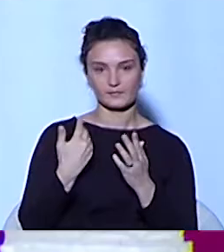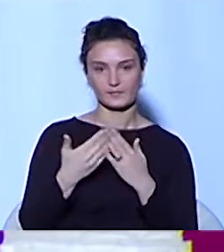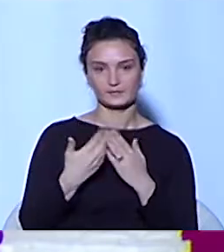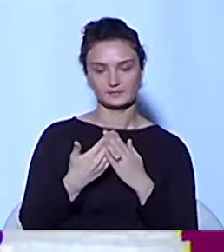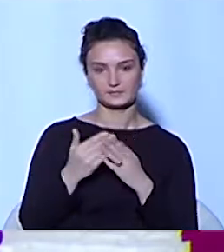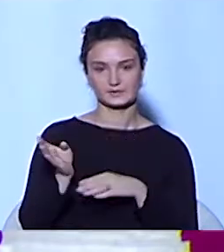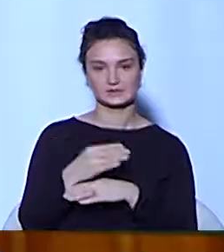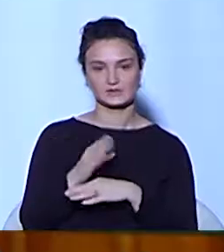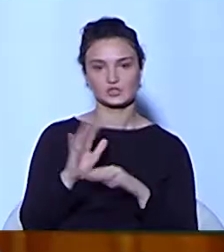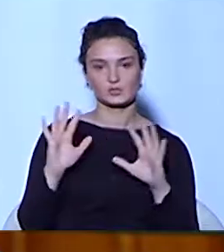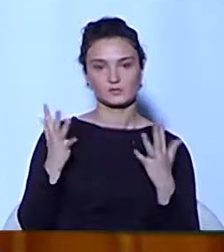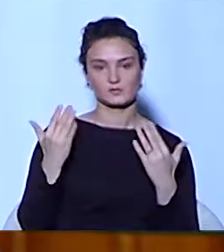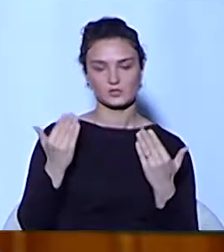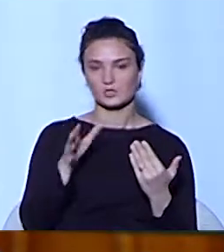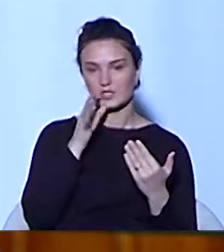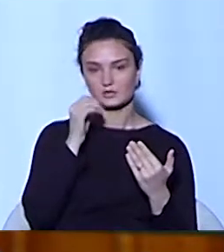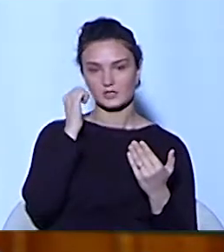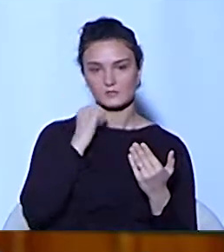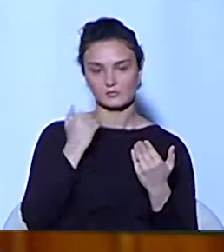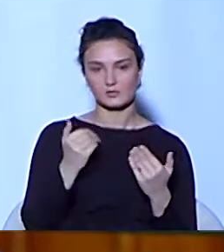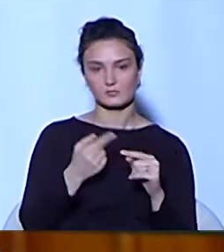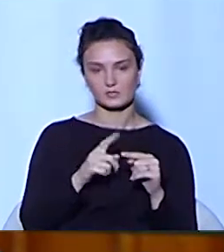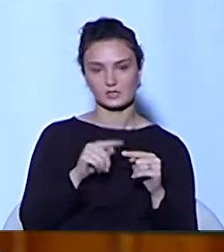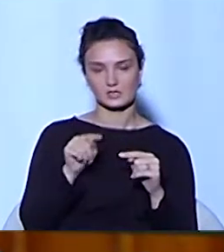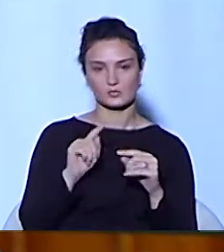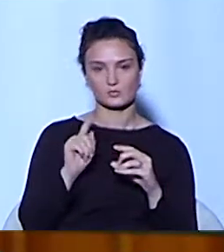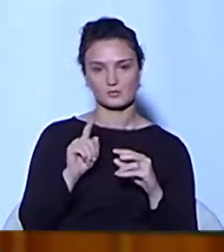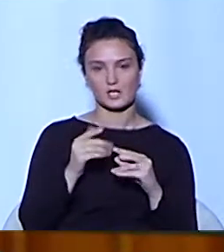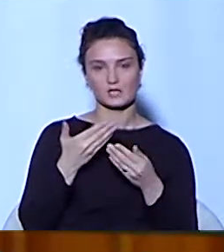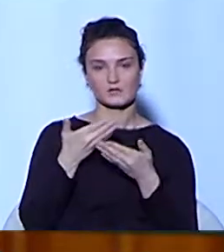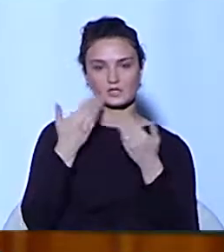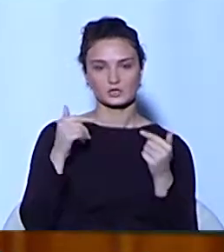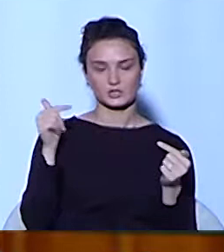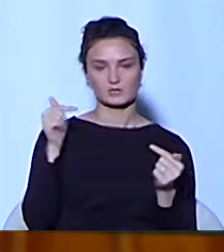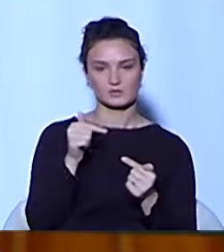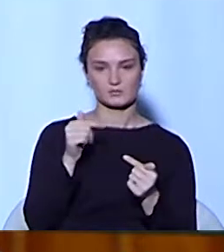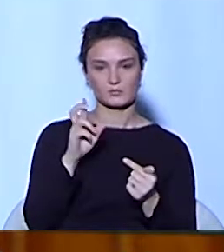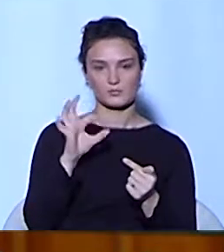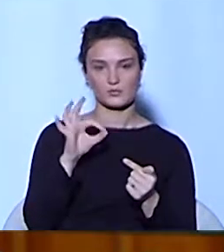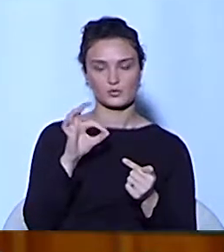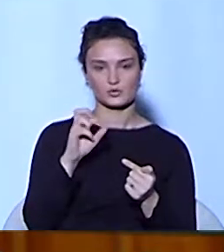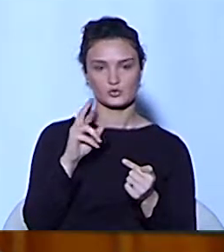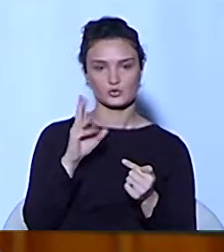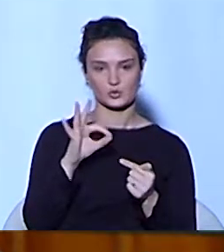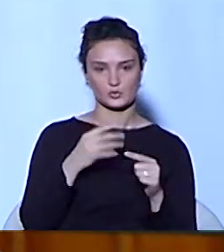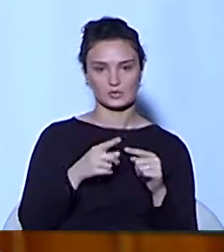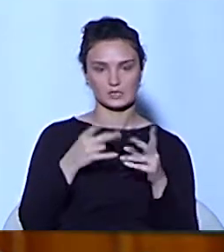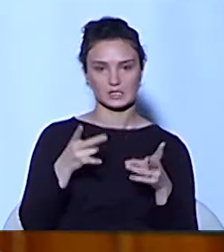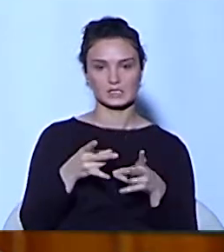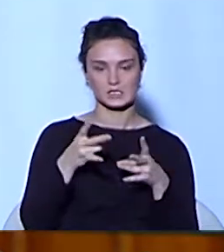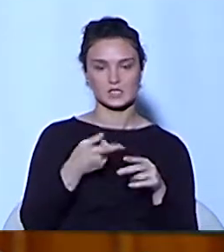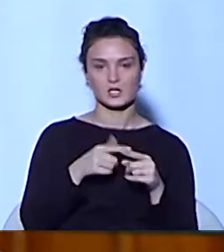მაგალითად თევზის შემთხვევაში ხანდაზმულებში ეს გამართლებულია იმით, რომ ადვილად შესათვისებელი ბოჭკოა, ნაზია, ცილა